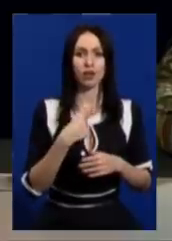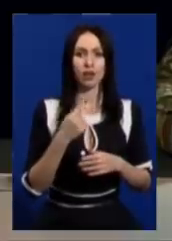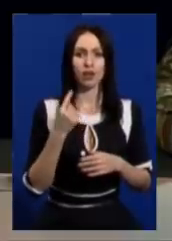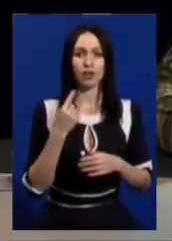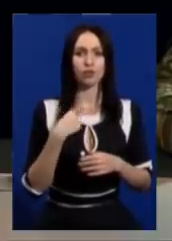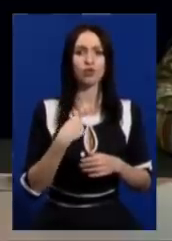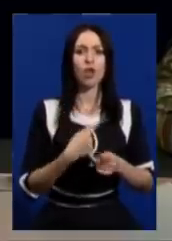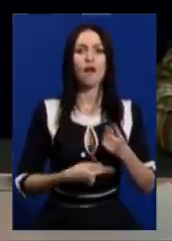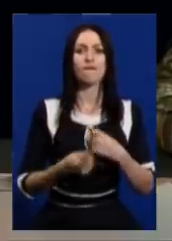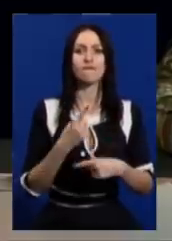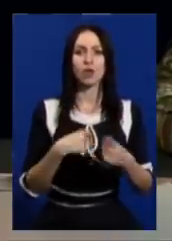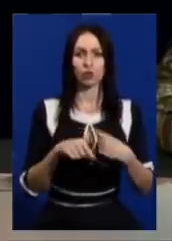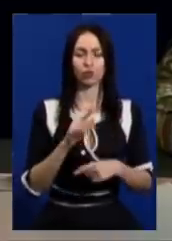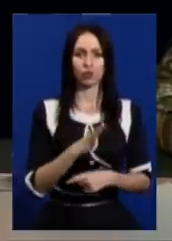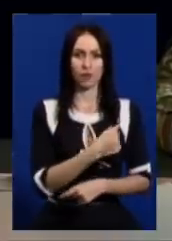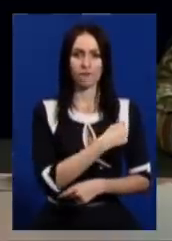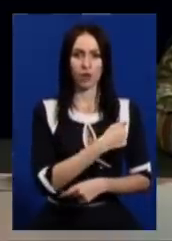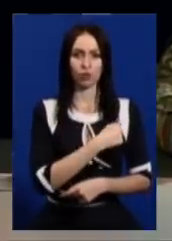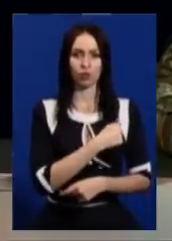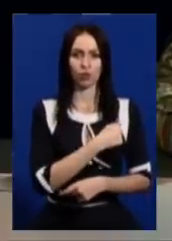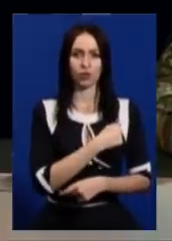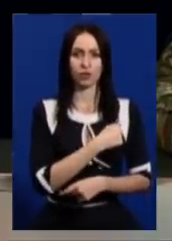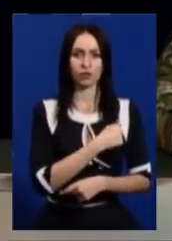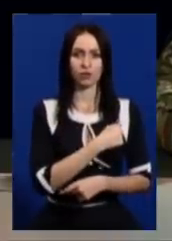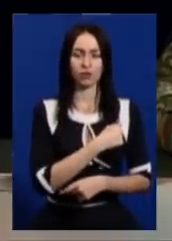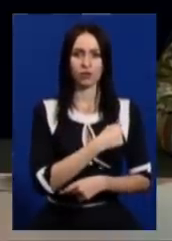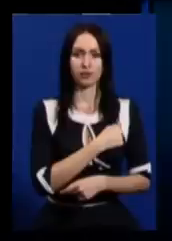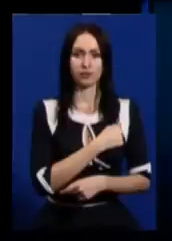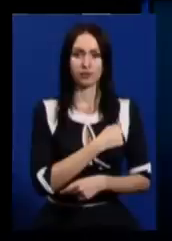вернусь в вооружені сили.